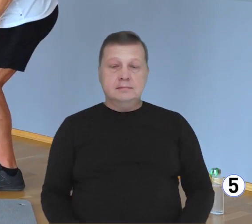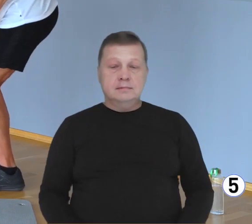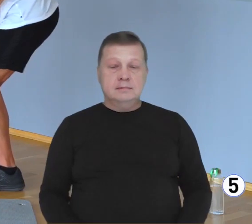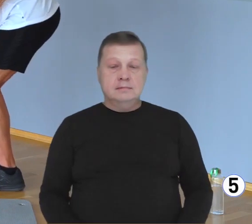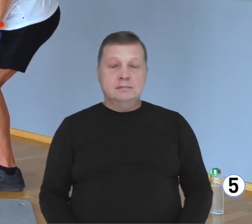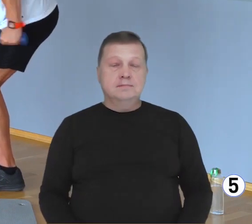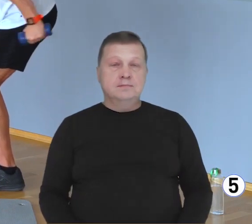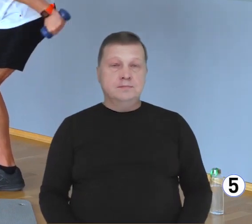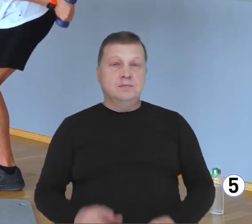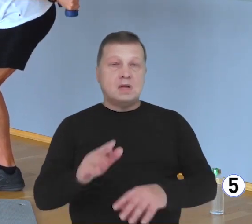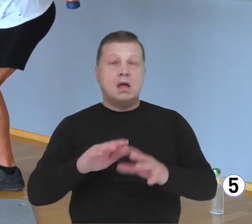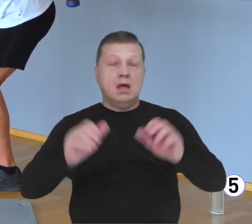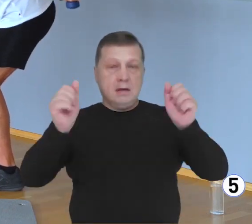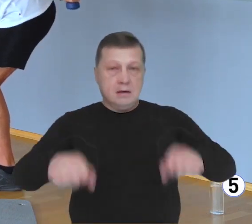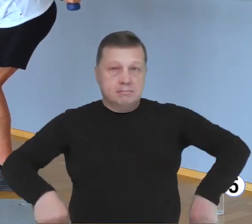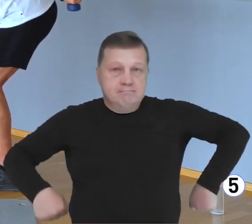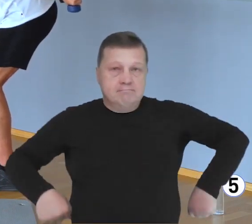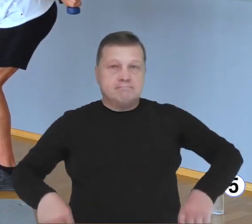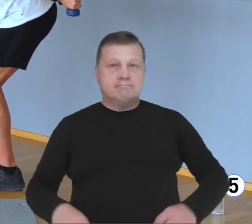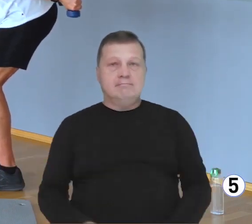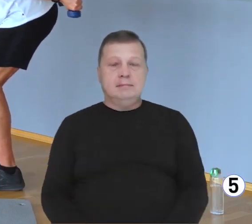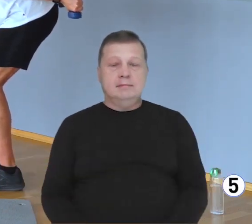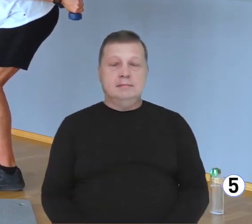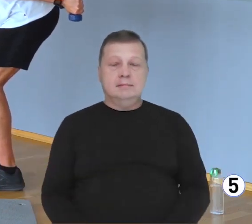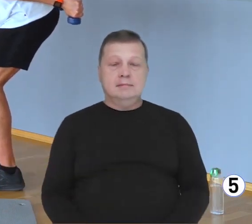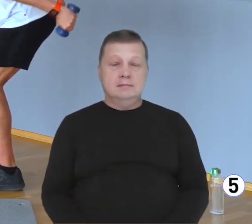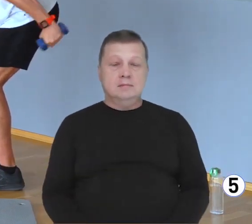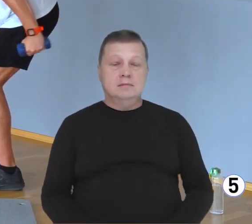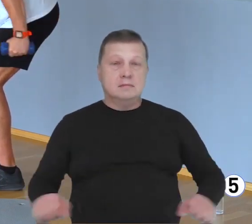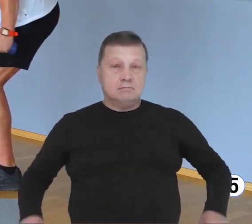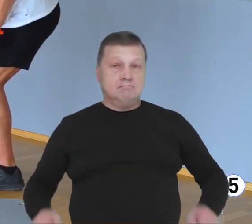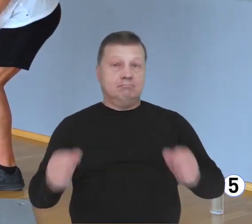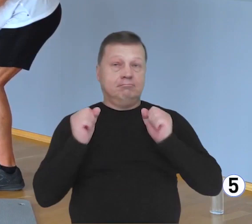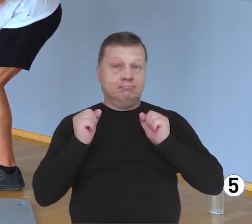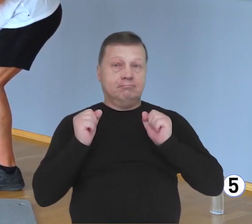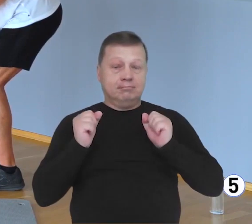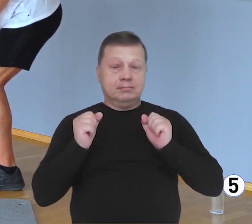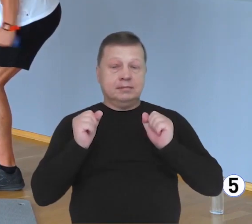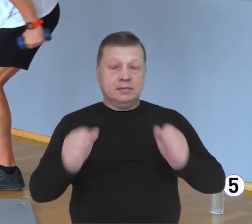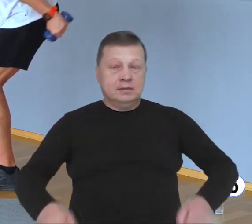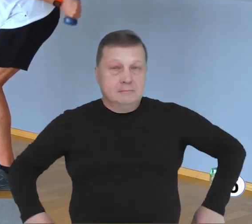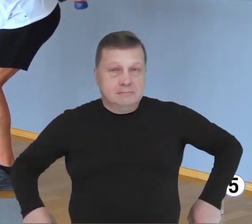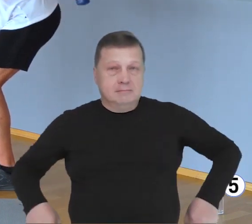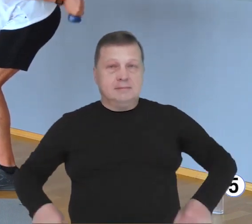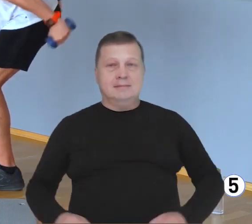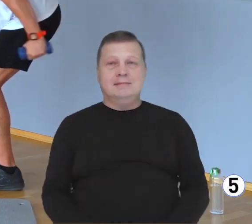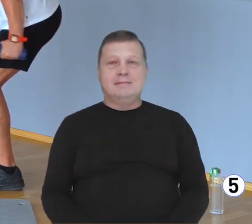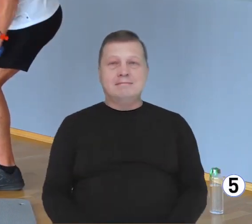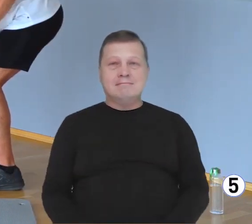Popatrzcie. I wyprost ramion do tyłu. Ugięcie ramion.